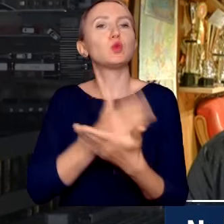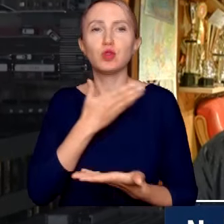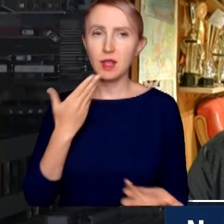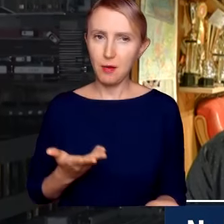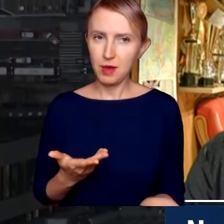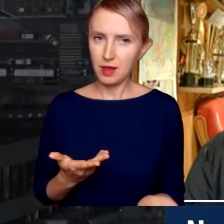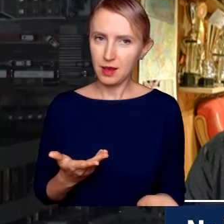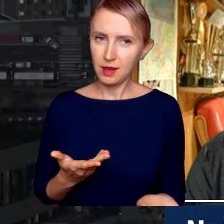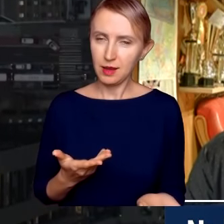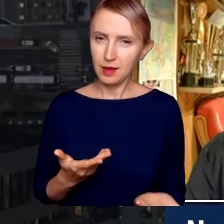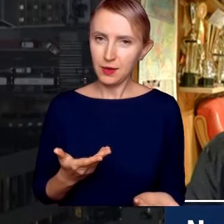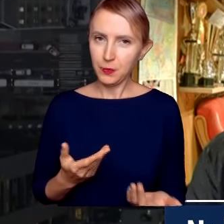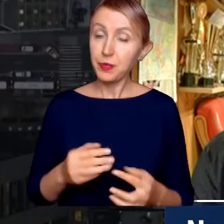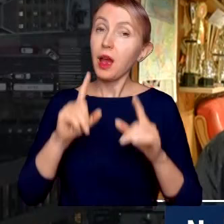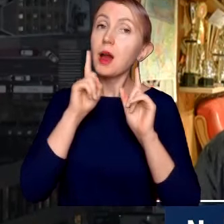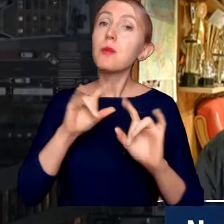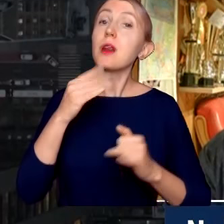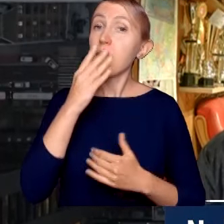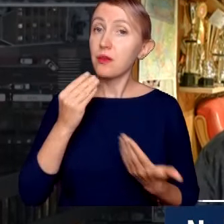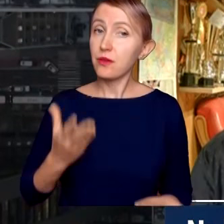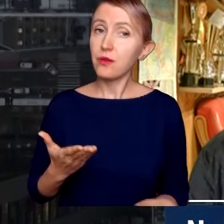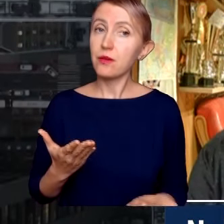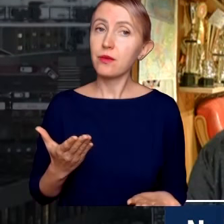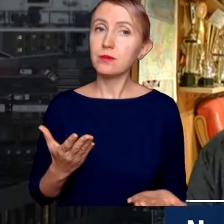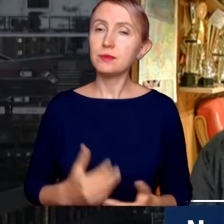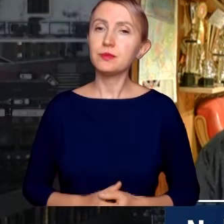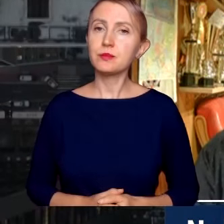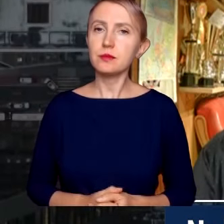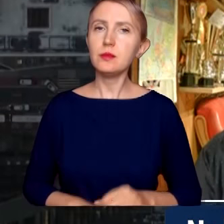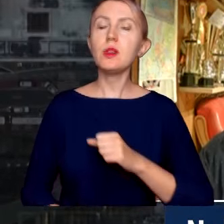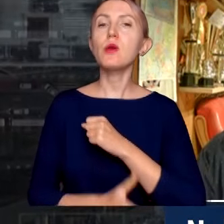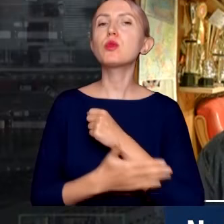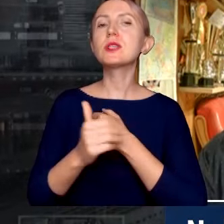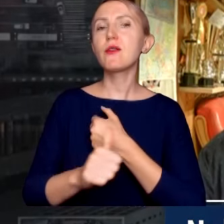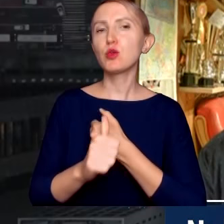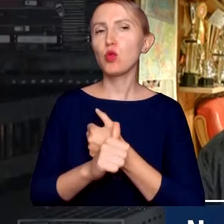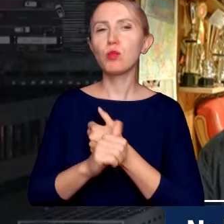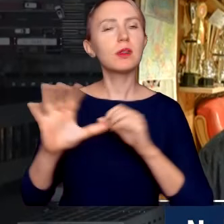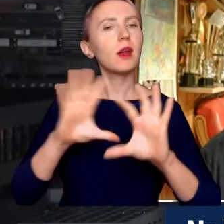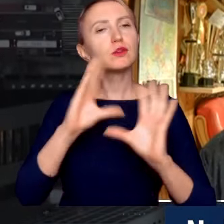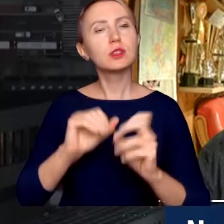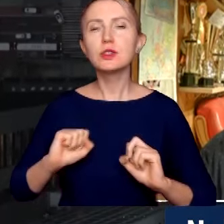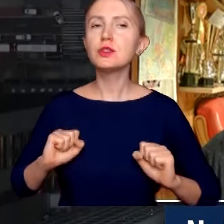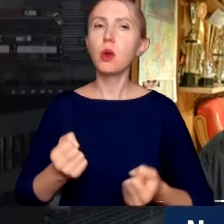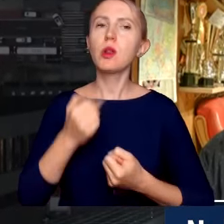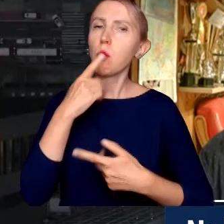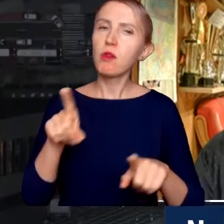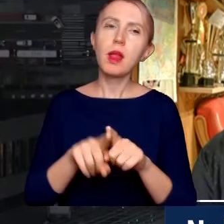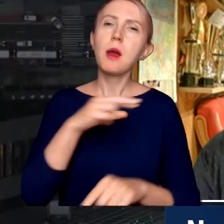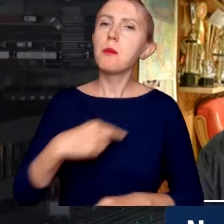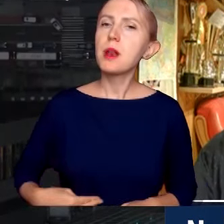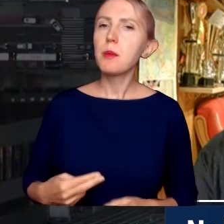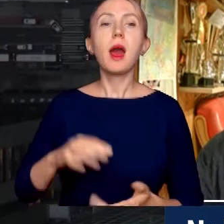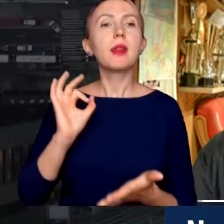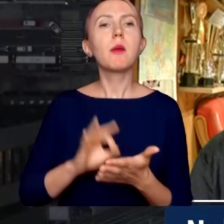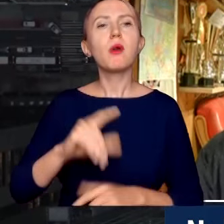I prawda jest taka, że podstawą tego dokumentu i tych wszystkich działań, i mówił też o tym premier, a na pewno mówi